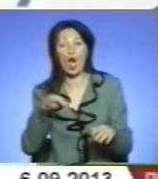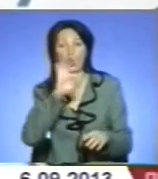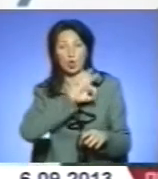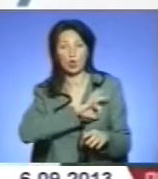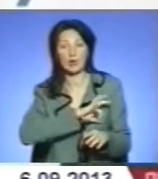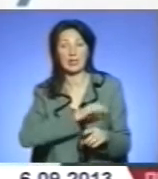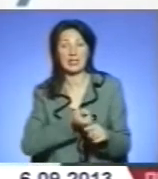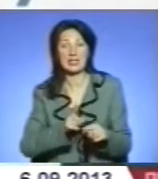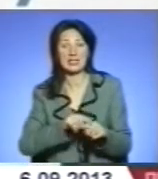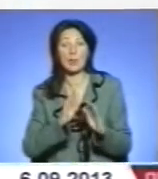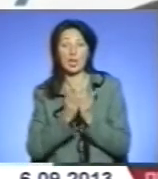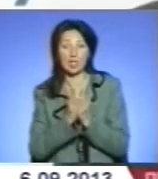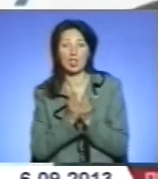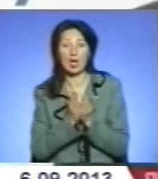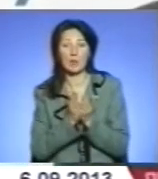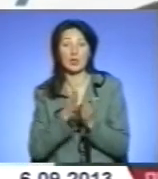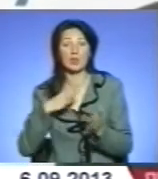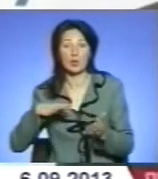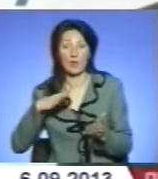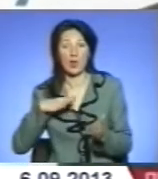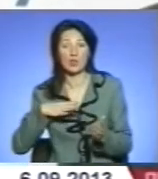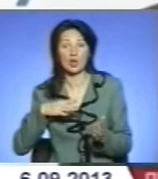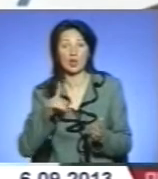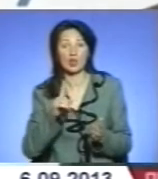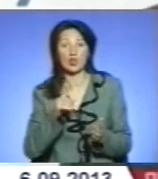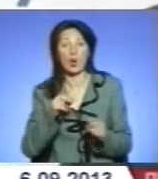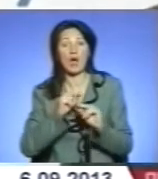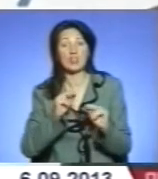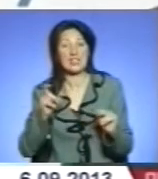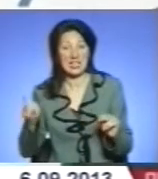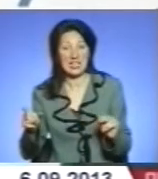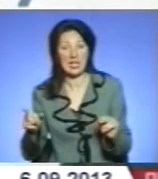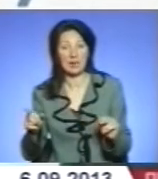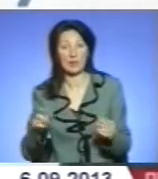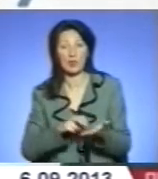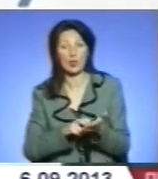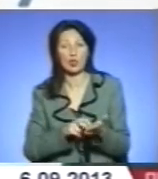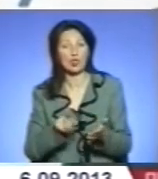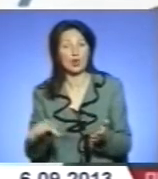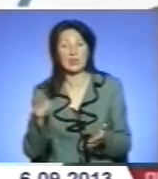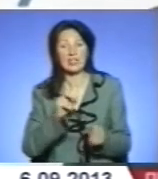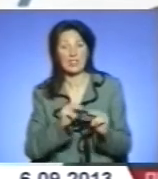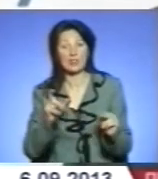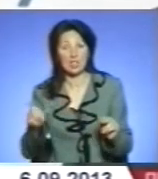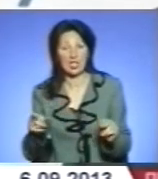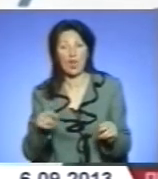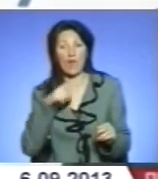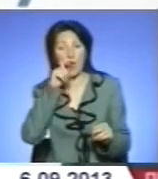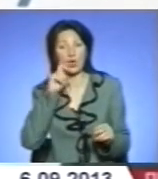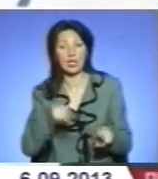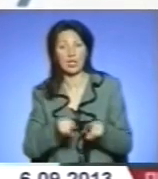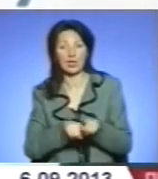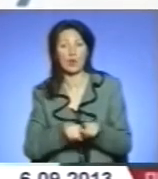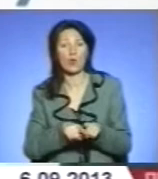користування оцими книжками. Сподіваюся, що вчителі, боюсь, що всі вчителі в Україні таку вимогу